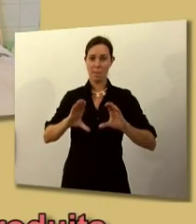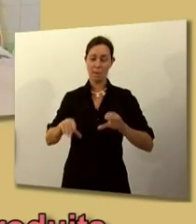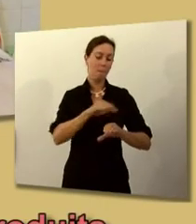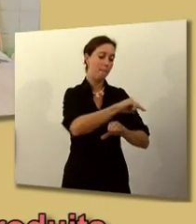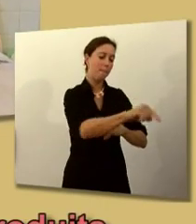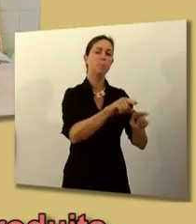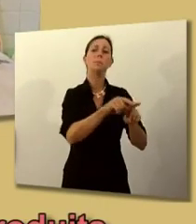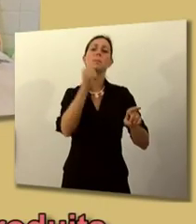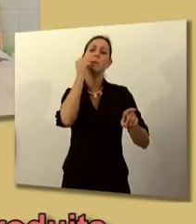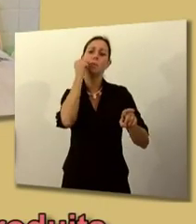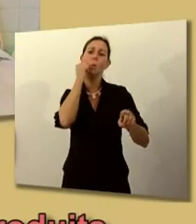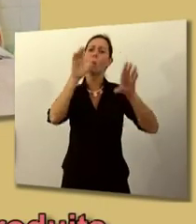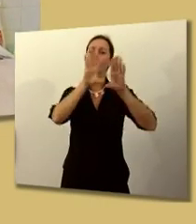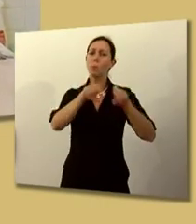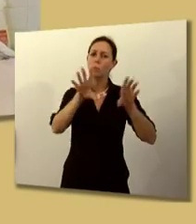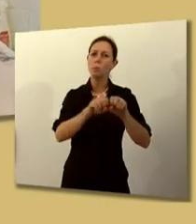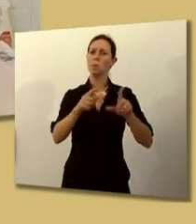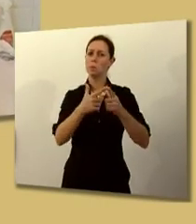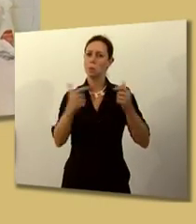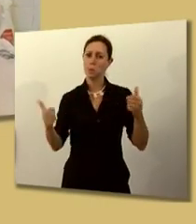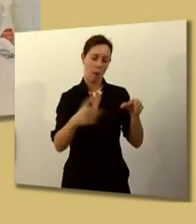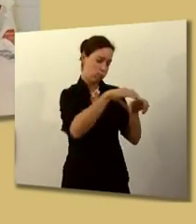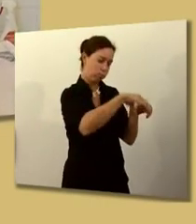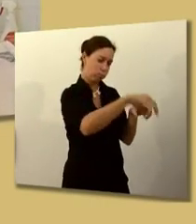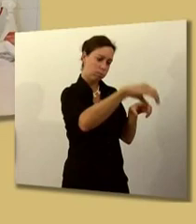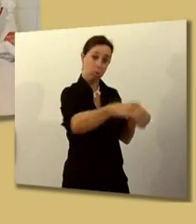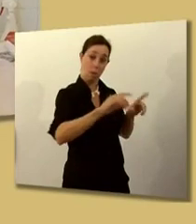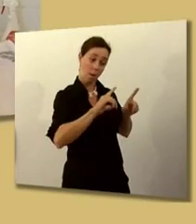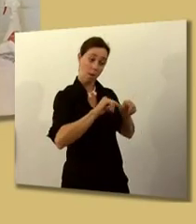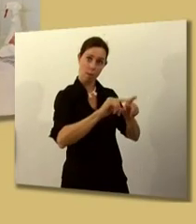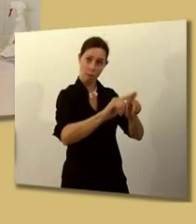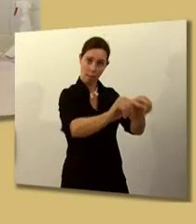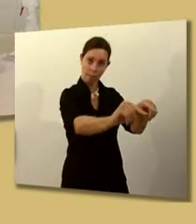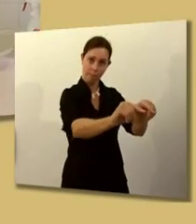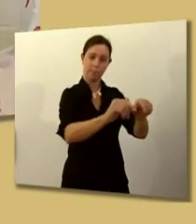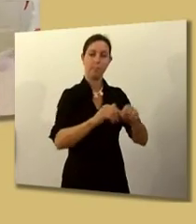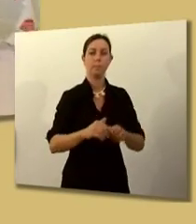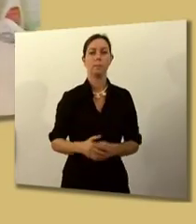voilà, et les produits, tous voilà.